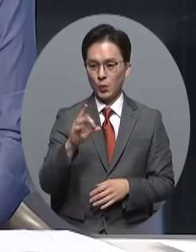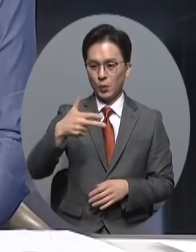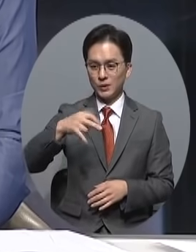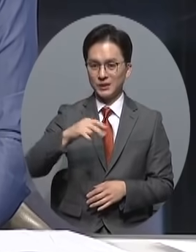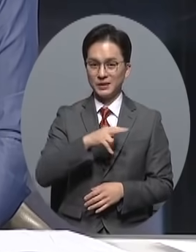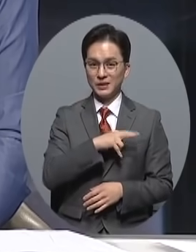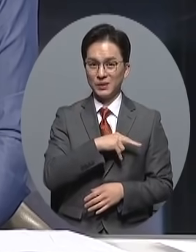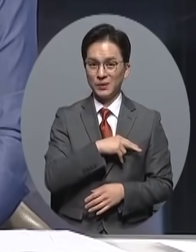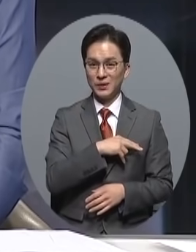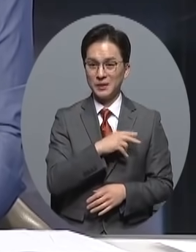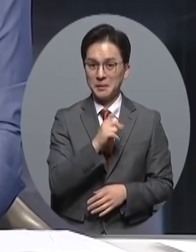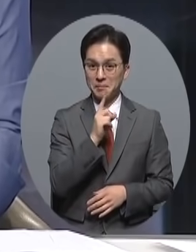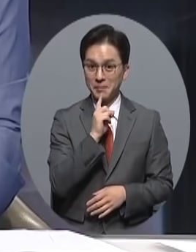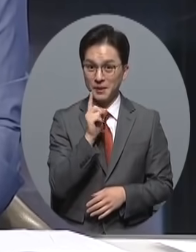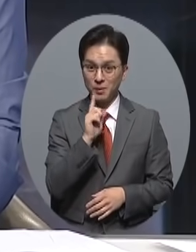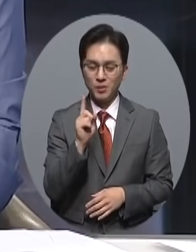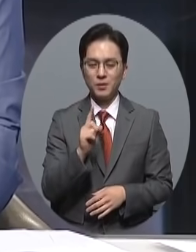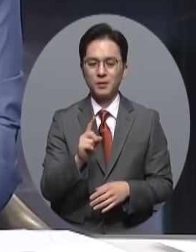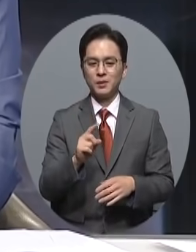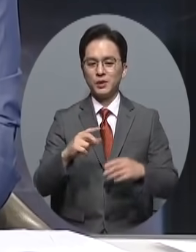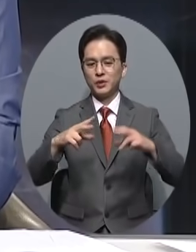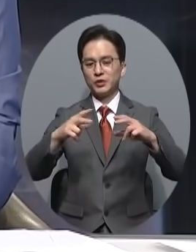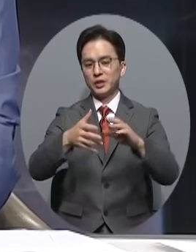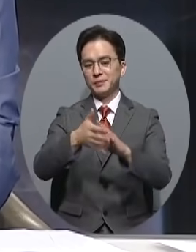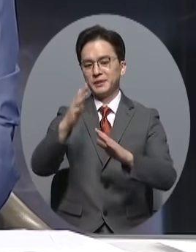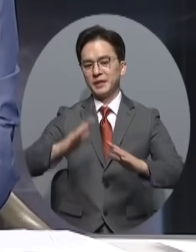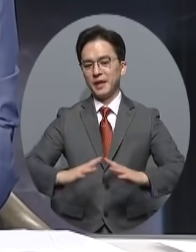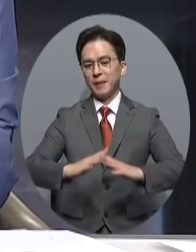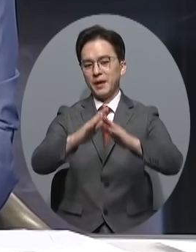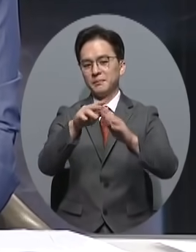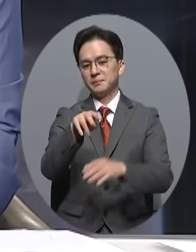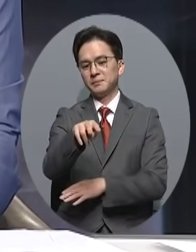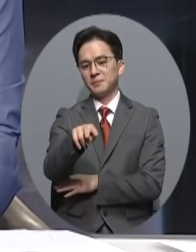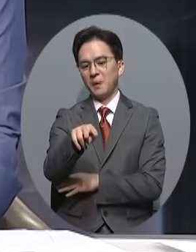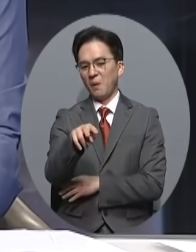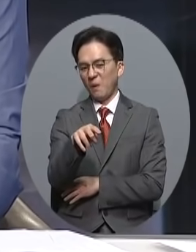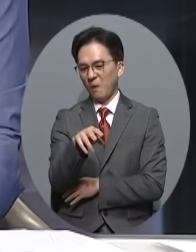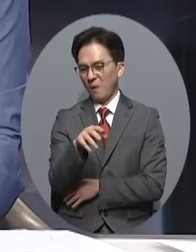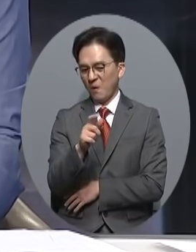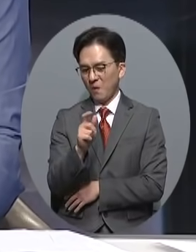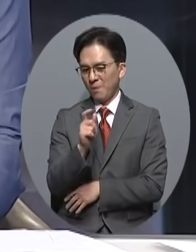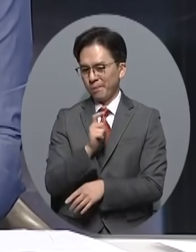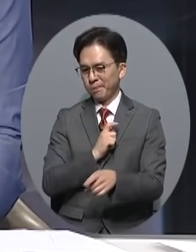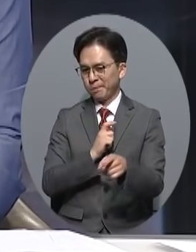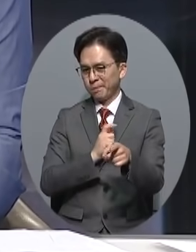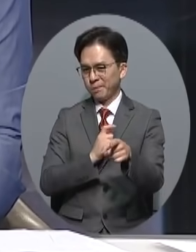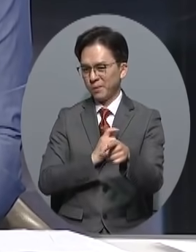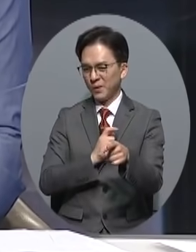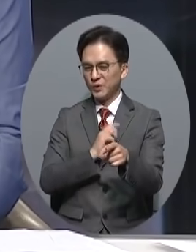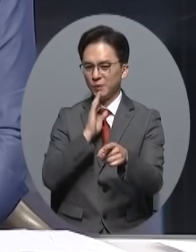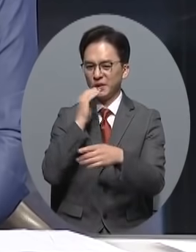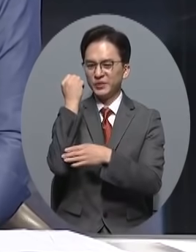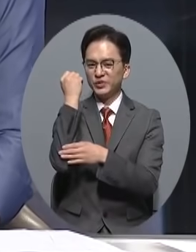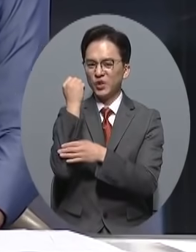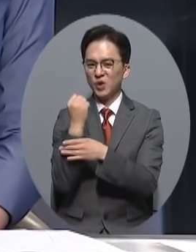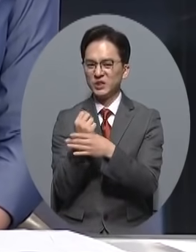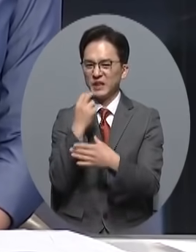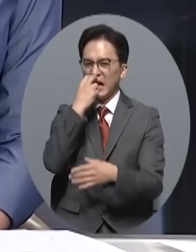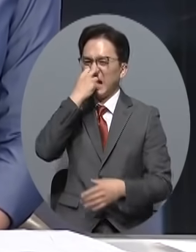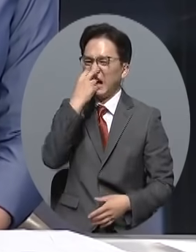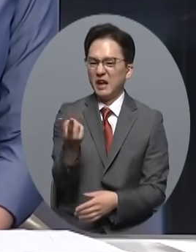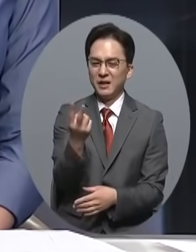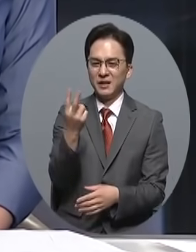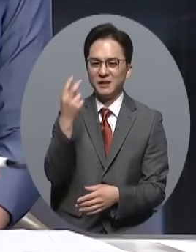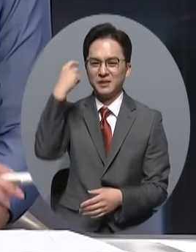그리고 이낙연 전 대표 역시 복마전 같은 느낌이 든다. 이런 얘기를 했습니다. 언론과 법조, 뭐